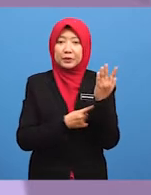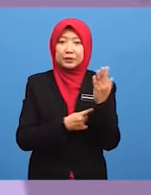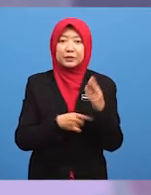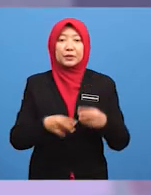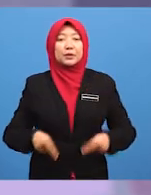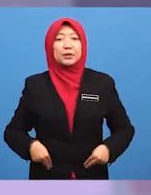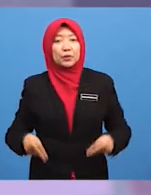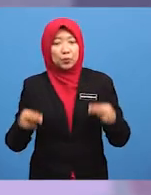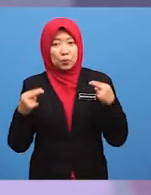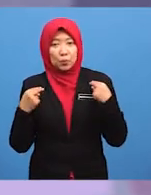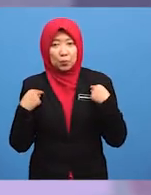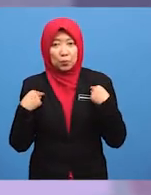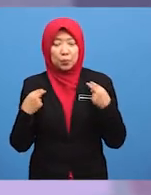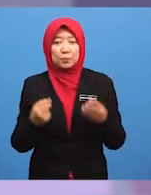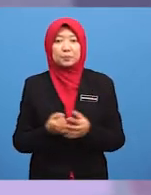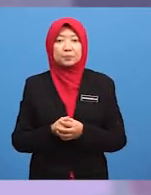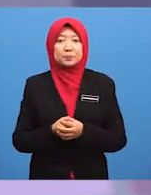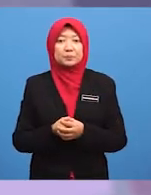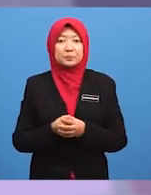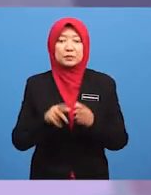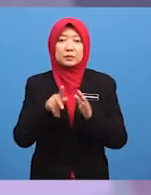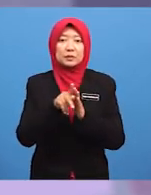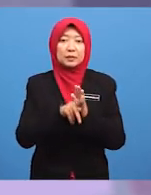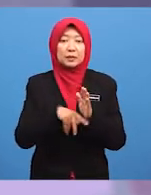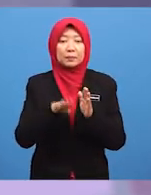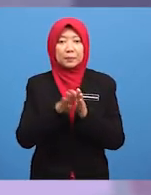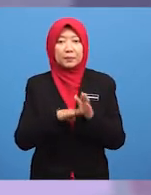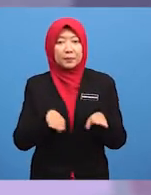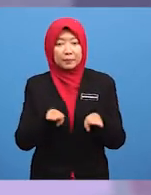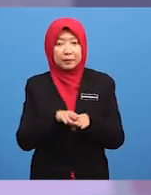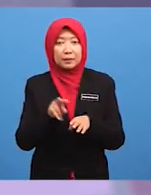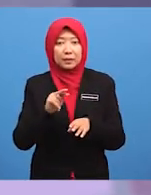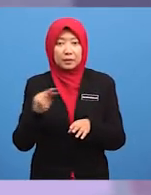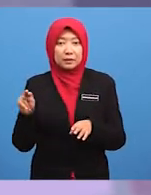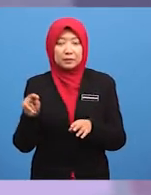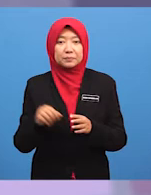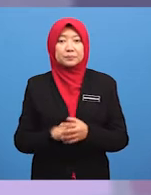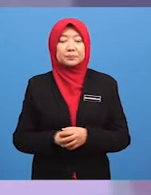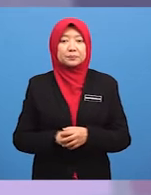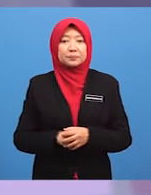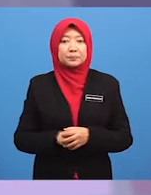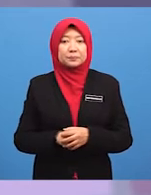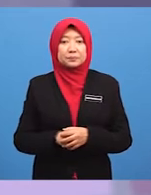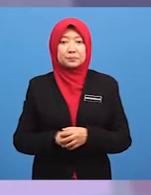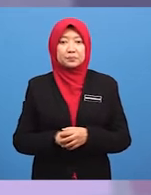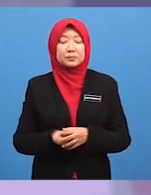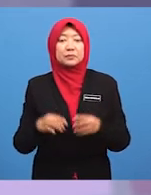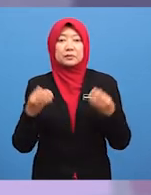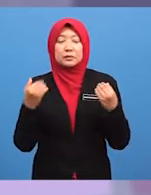hidup. Akhir sekali, kepelbagaian sosio-budaya masyarakat kerajaan alam